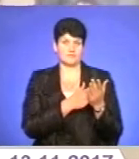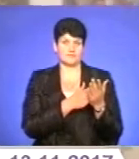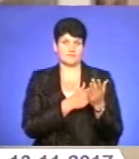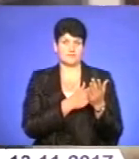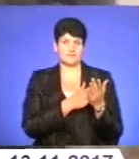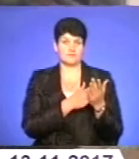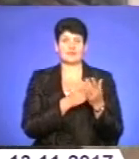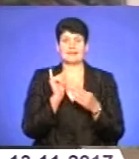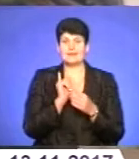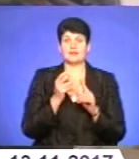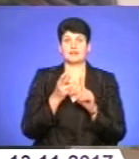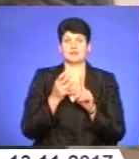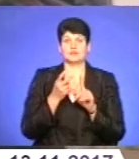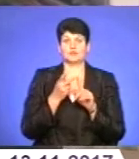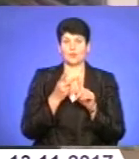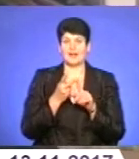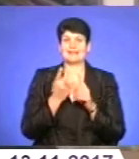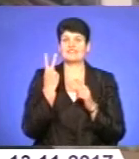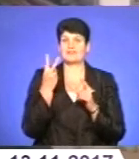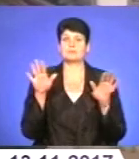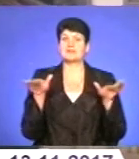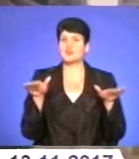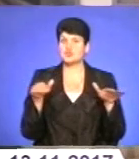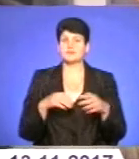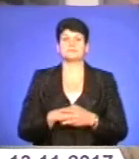Так, і друга – «Дві пташки».